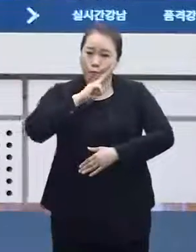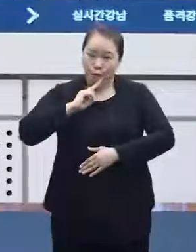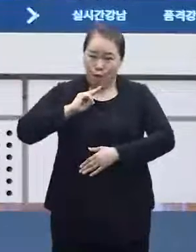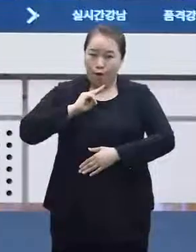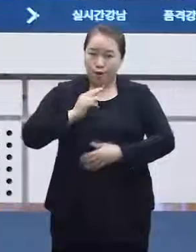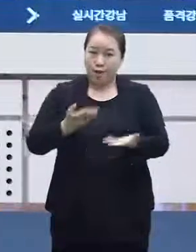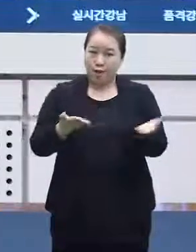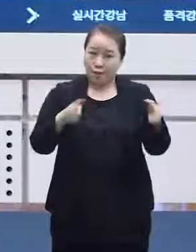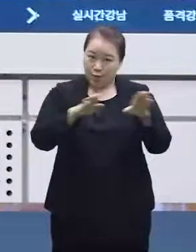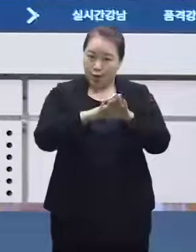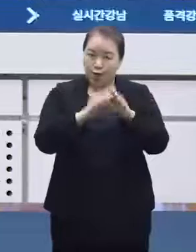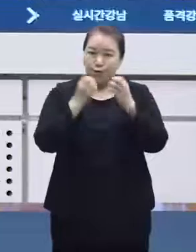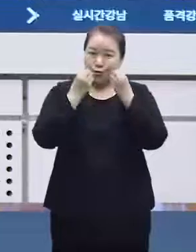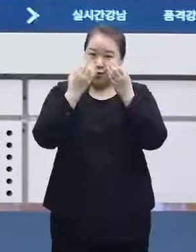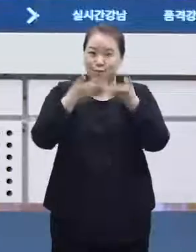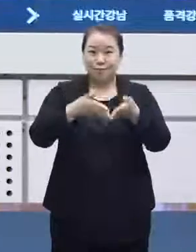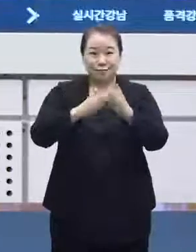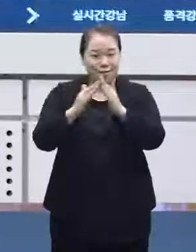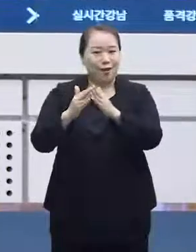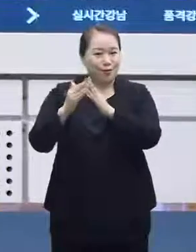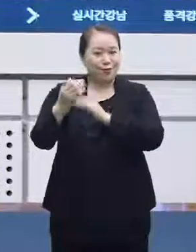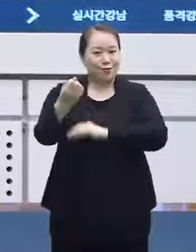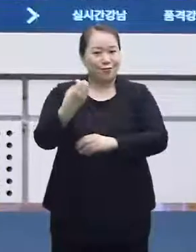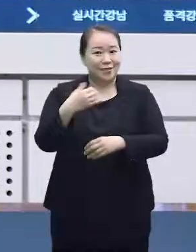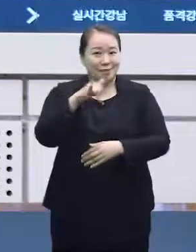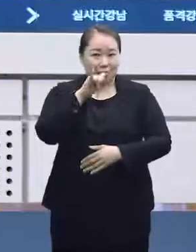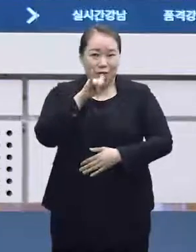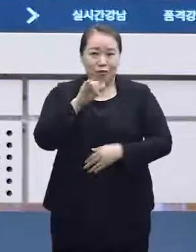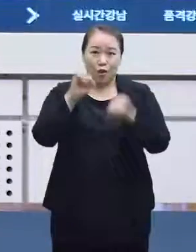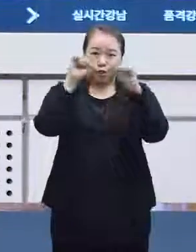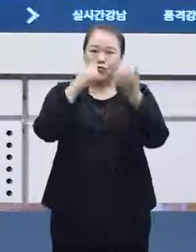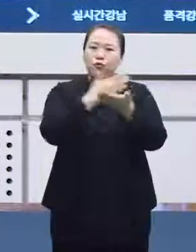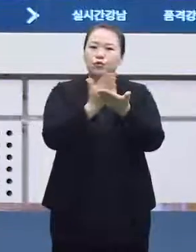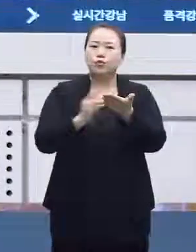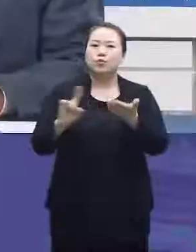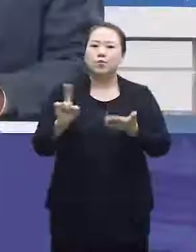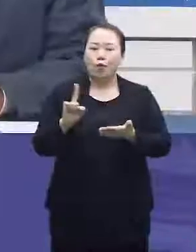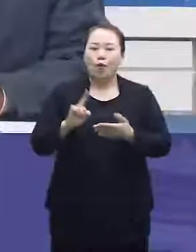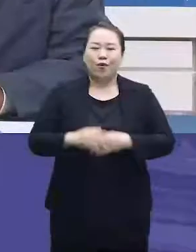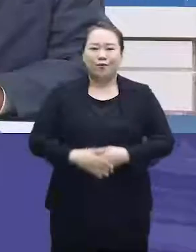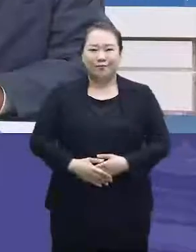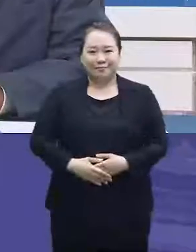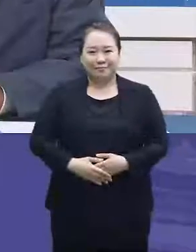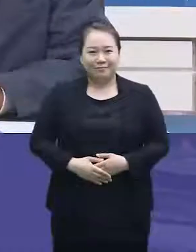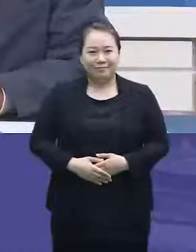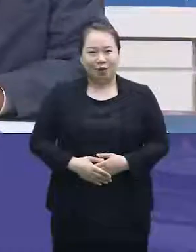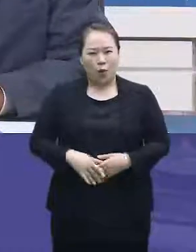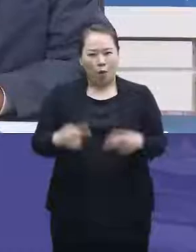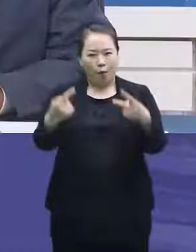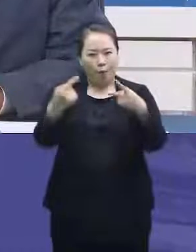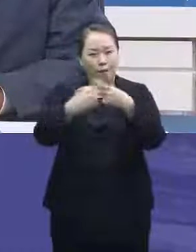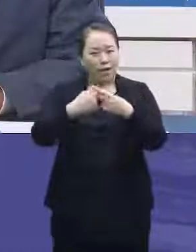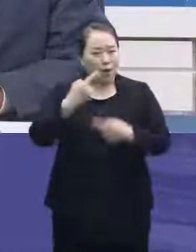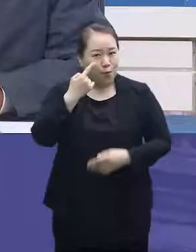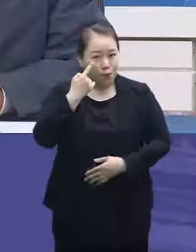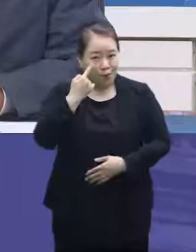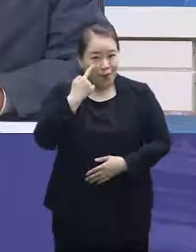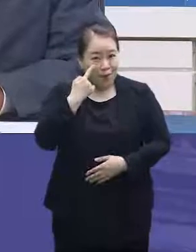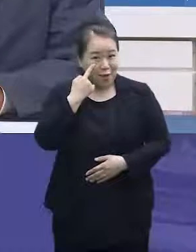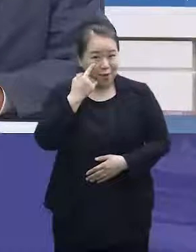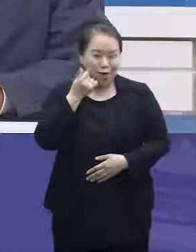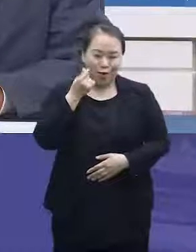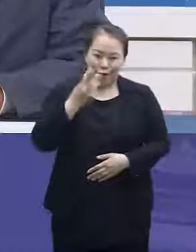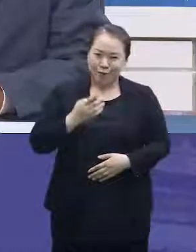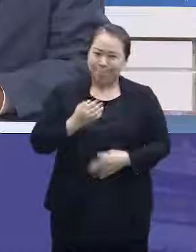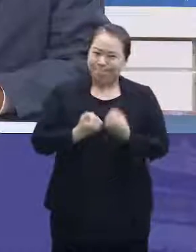구축을 한다고 하는데 여기에는 어떤 운동시설이 있나요? 네, 우리 진행자가 한번 맞춰 보실까요? 힌트를 몇